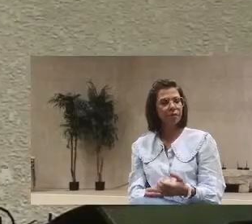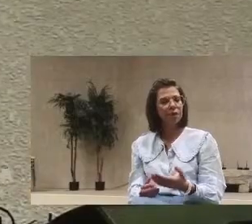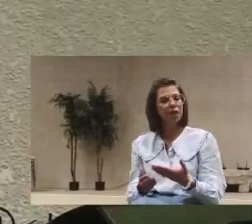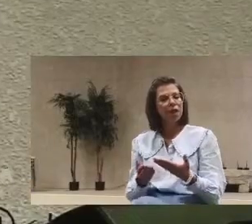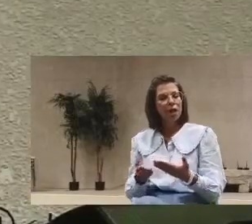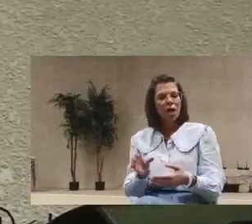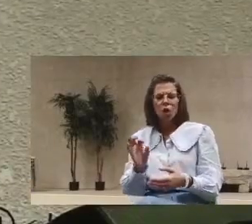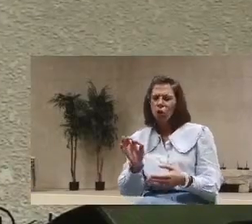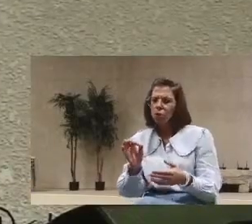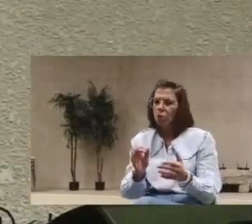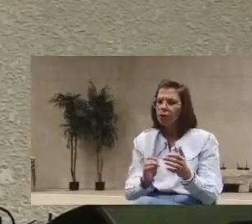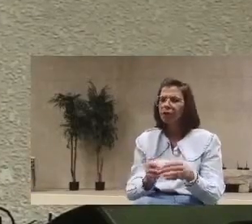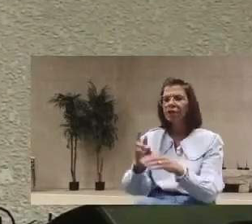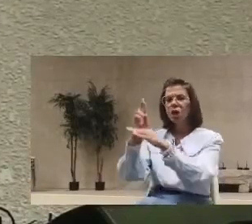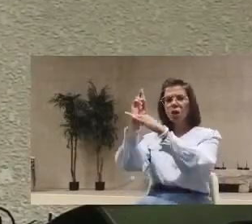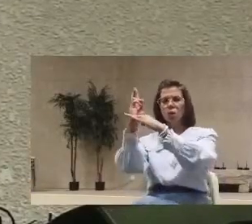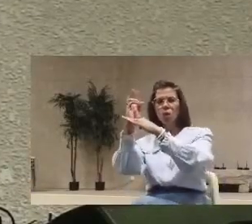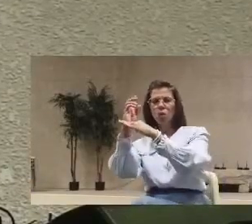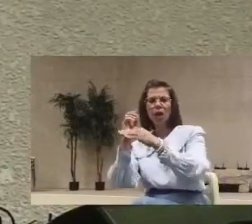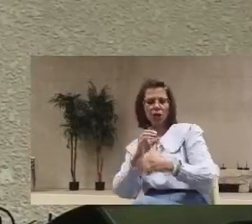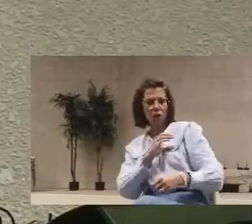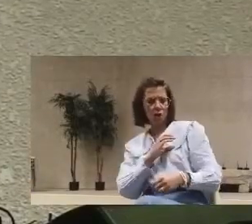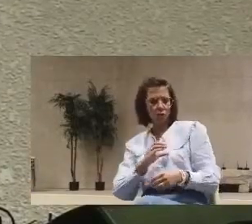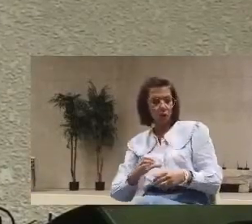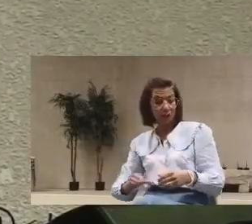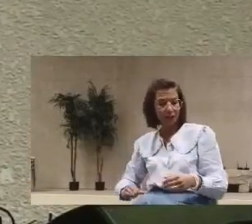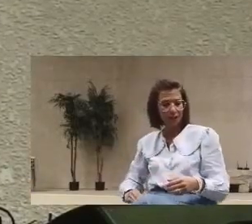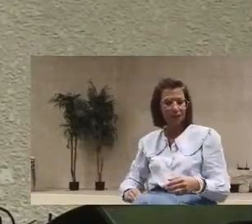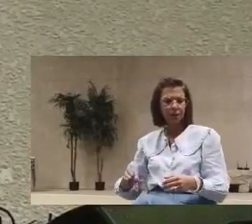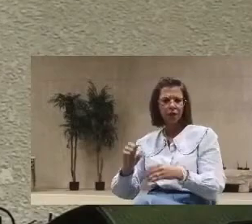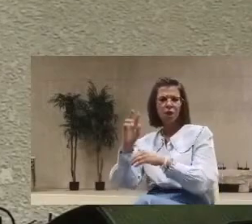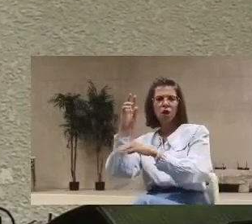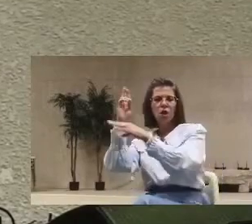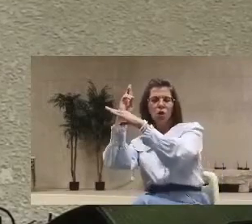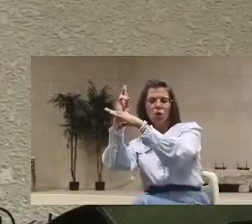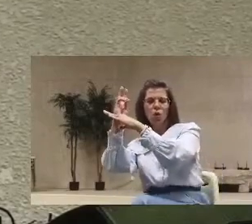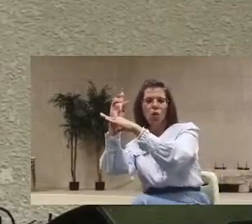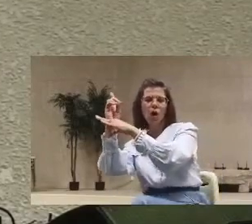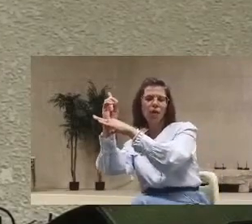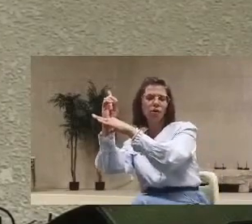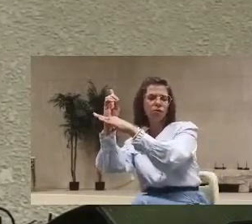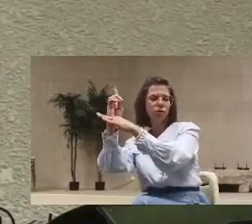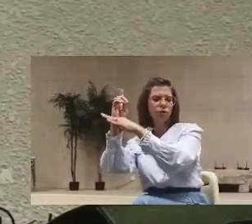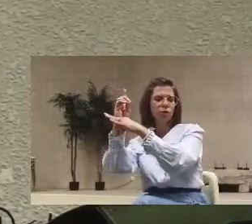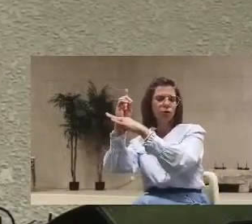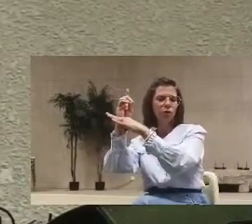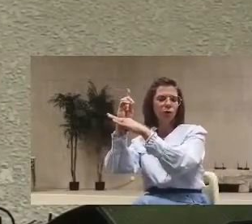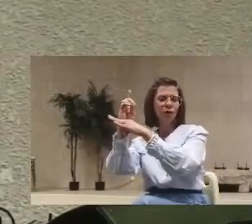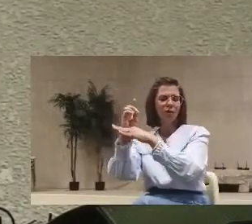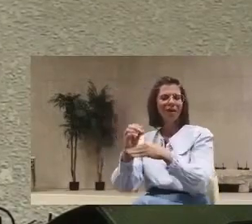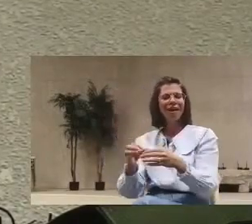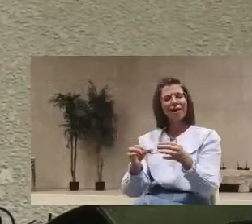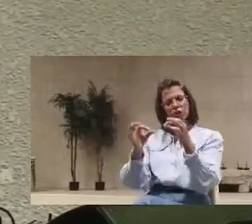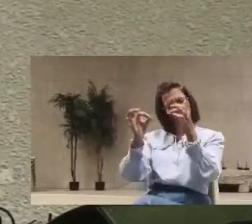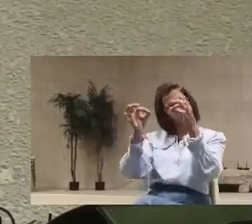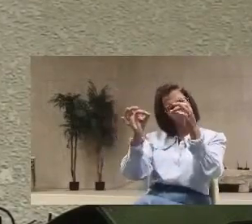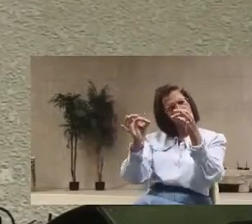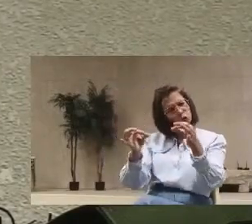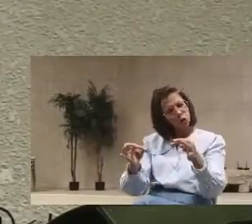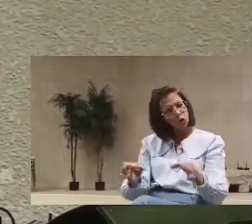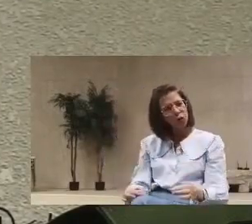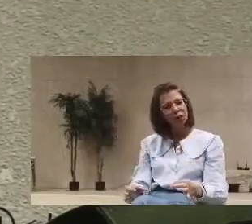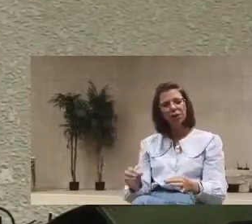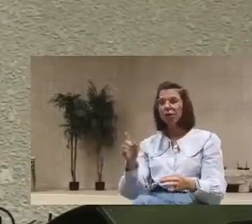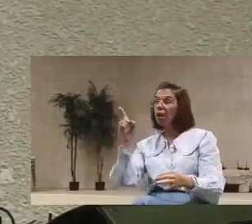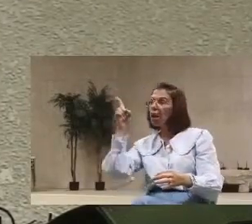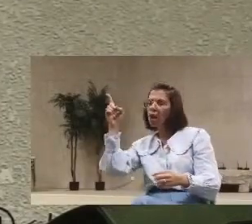caractéristiques du royaume de Christ, royaume de Dieu, c'est la justice. Il jugera